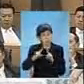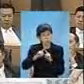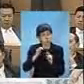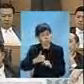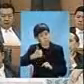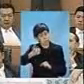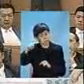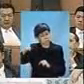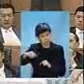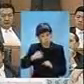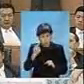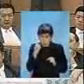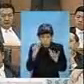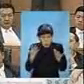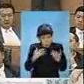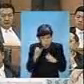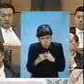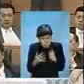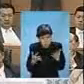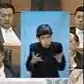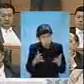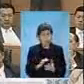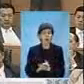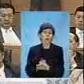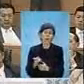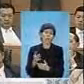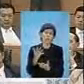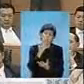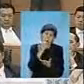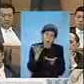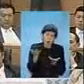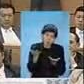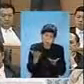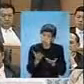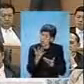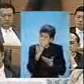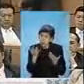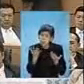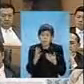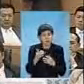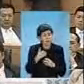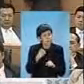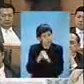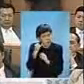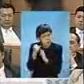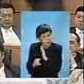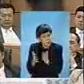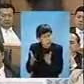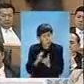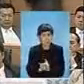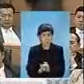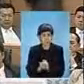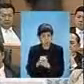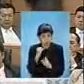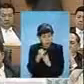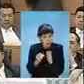นอื่นๆที่เขาไม่รู้เรื่องด้วยต้องรับโทษด้วยรับโทษโดยไม่มีความผิดรับโทษ